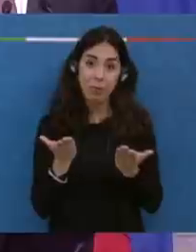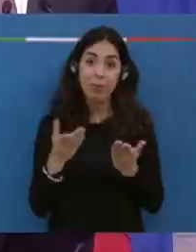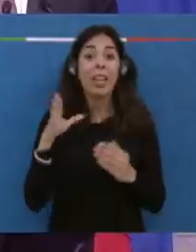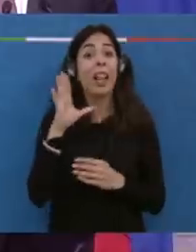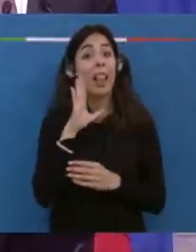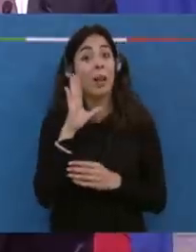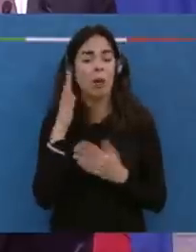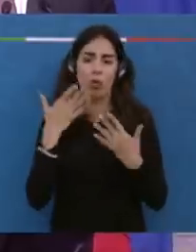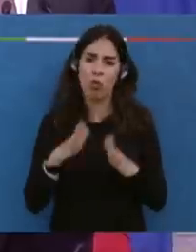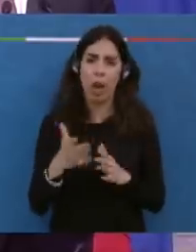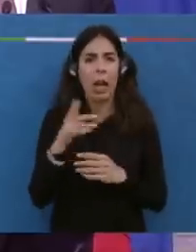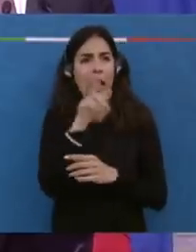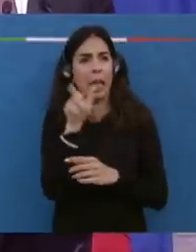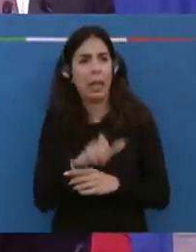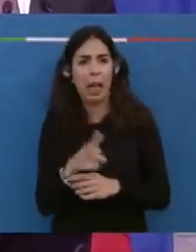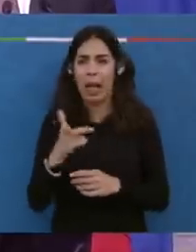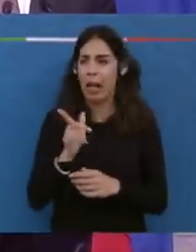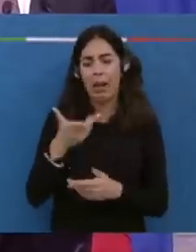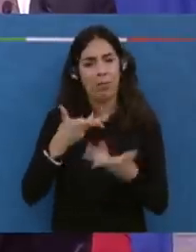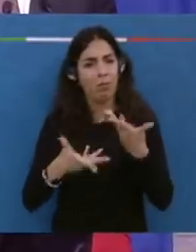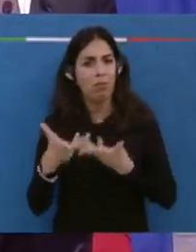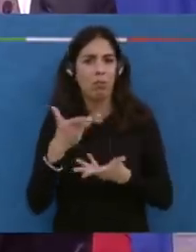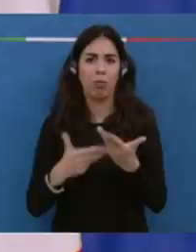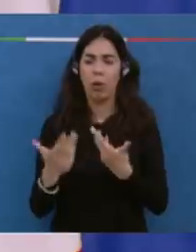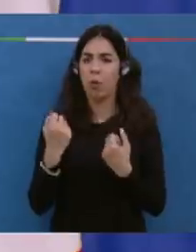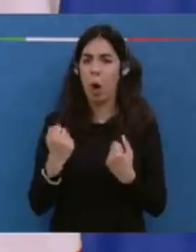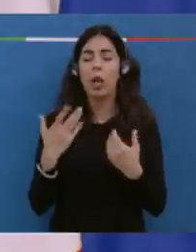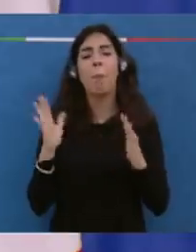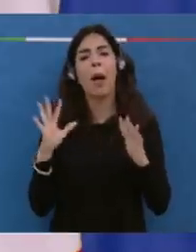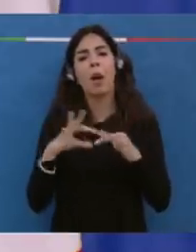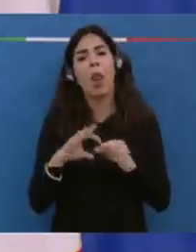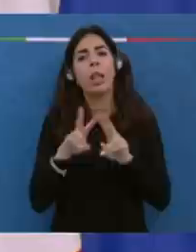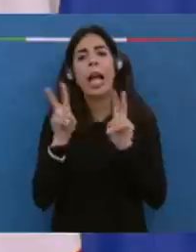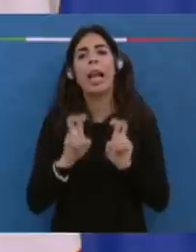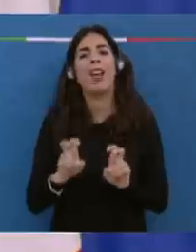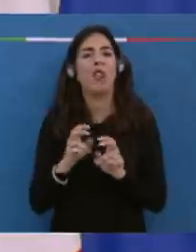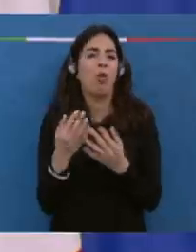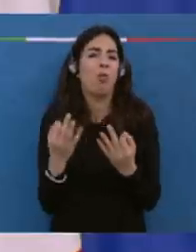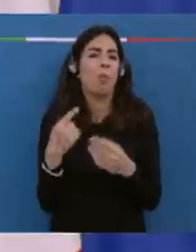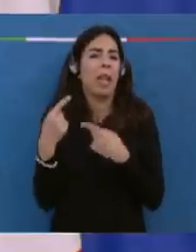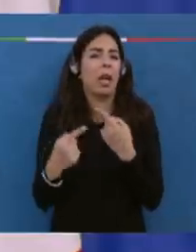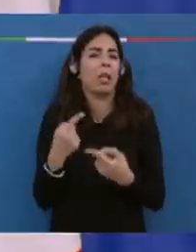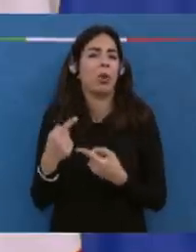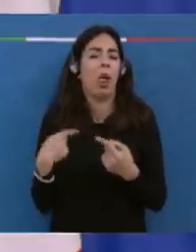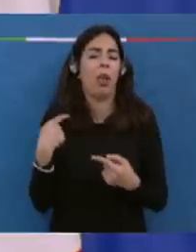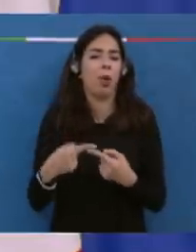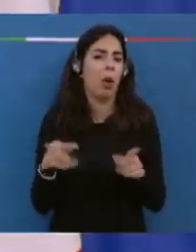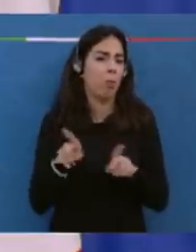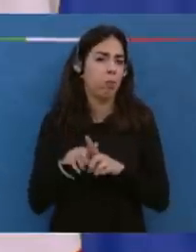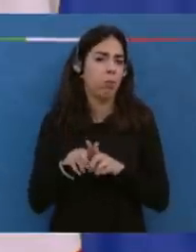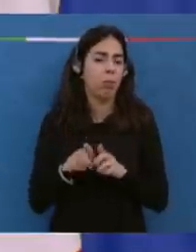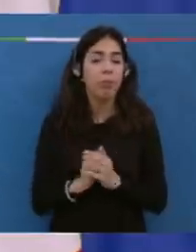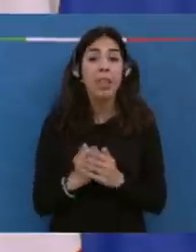partner dell'italia in campo energetico ma nelle energie tradizionali e invece oggi si è toccata la possibilità di avviare